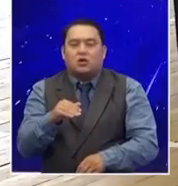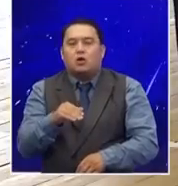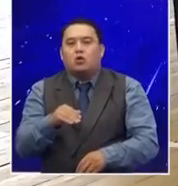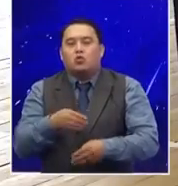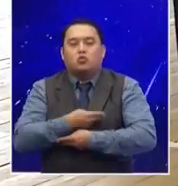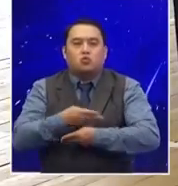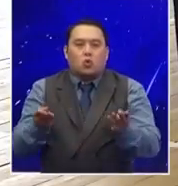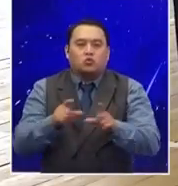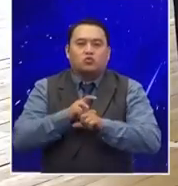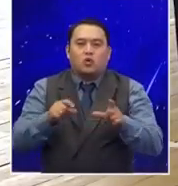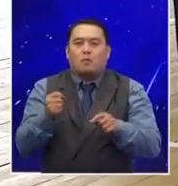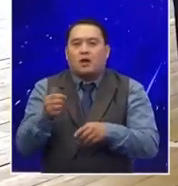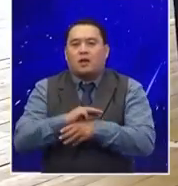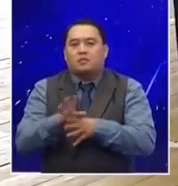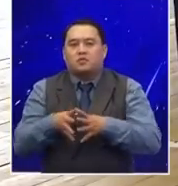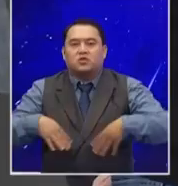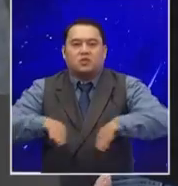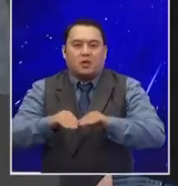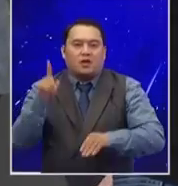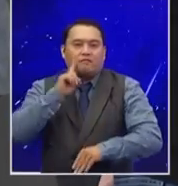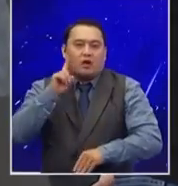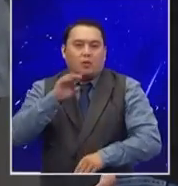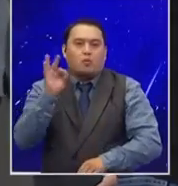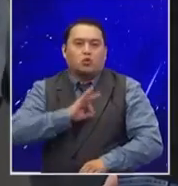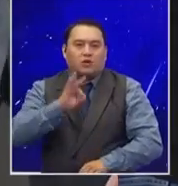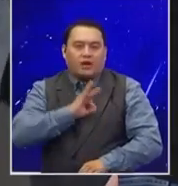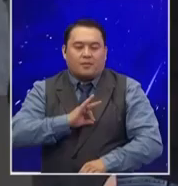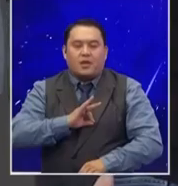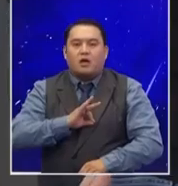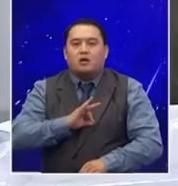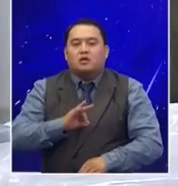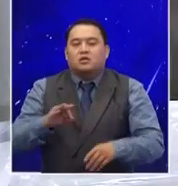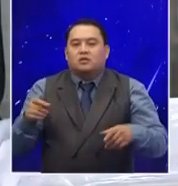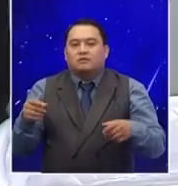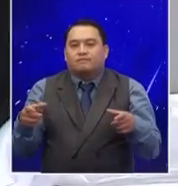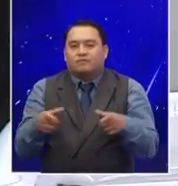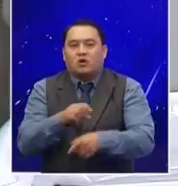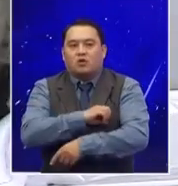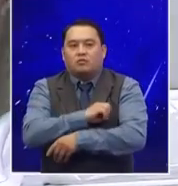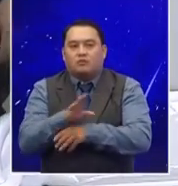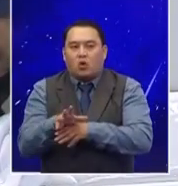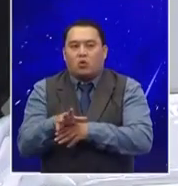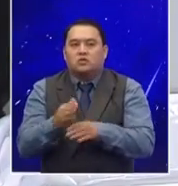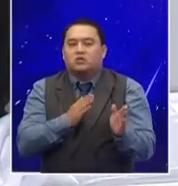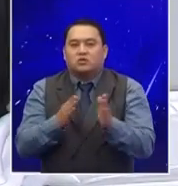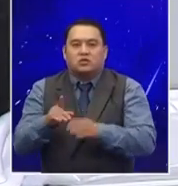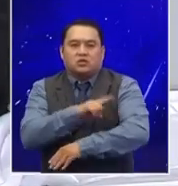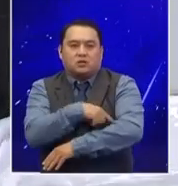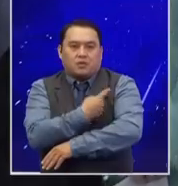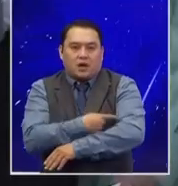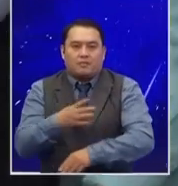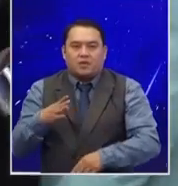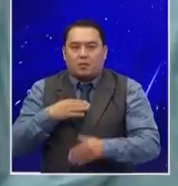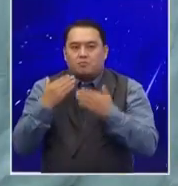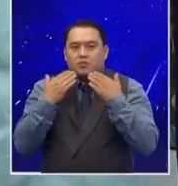розданы школьникам из малообеспеченных семей на временное пользование. Пандемия COVID-19 стала серьезным вызовом и для системы здравоохранения.